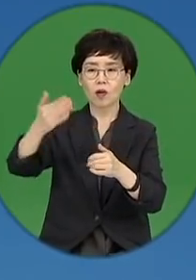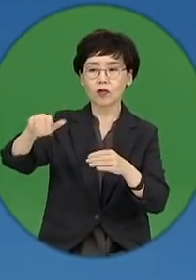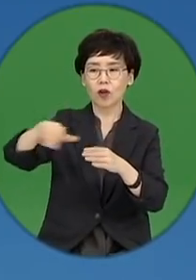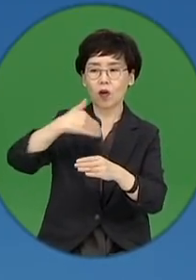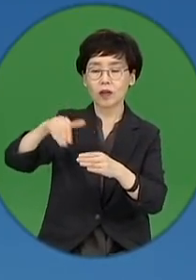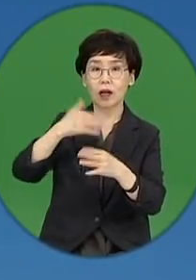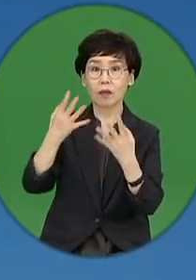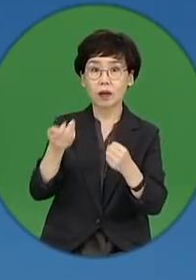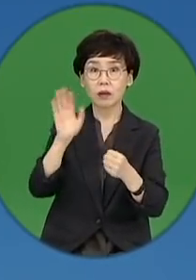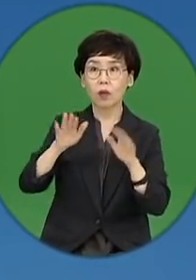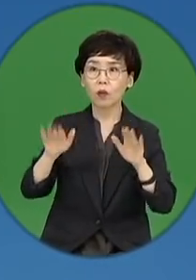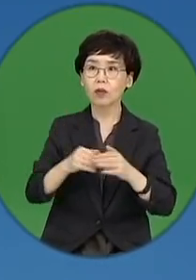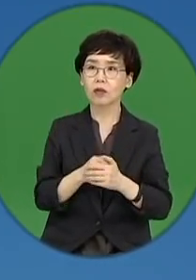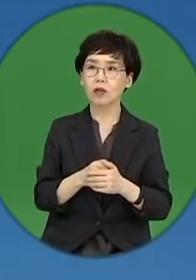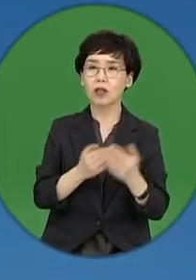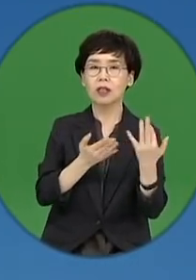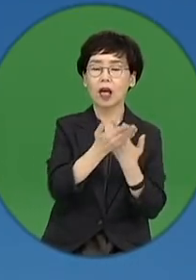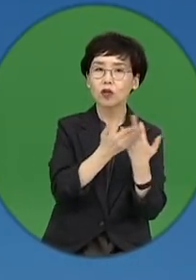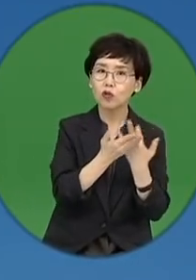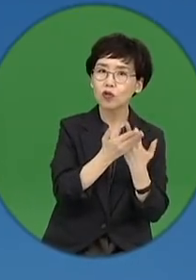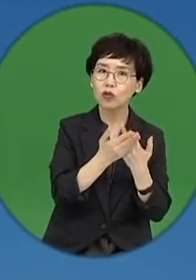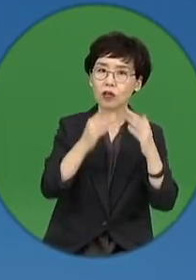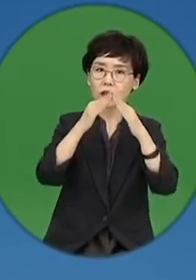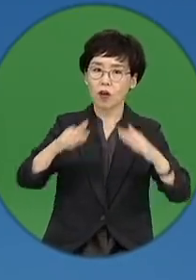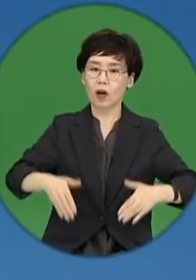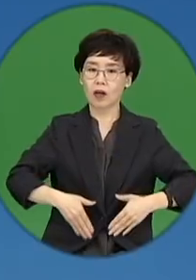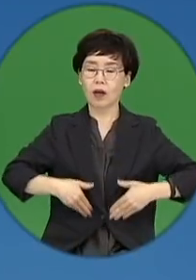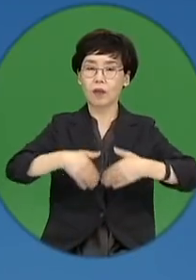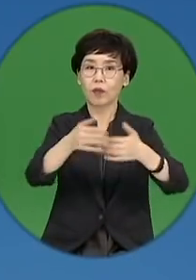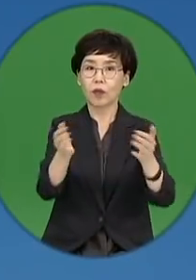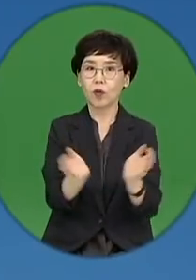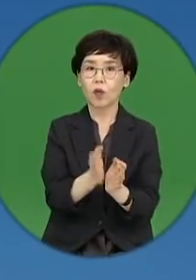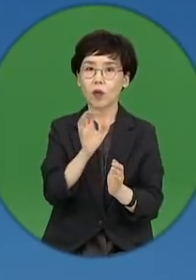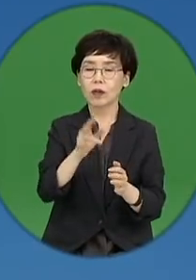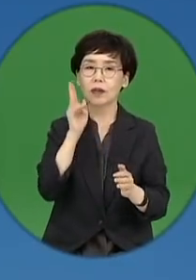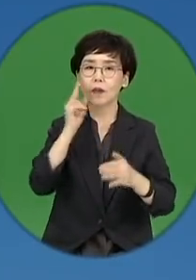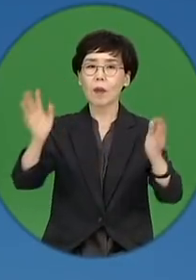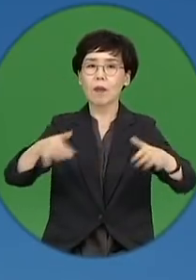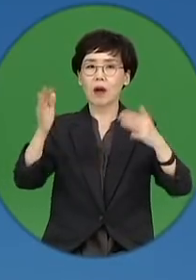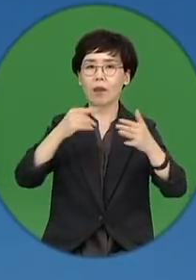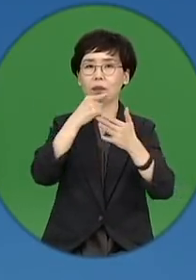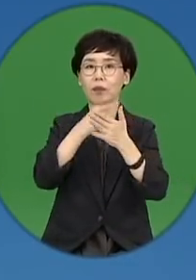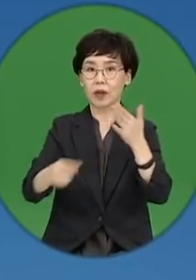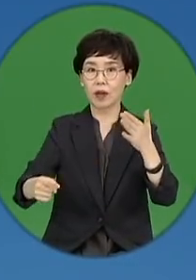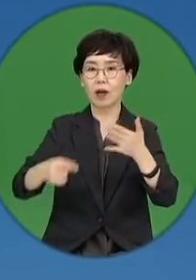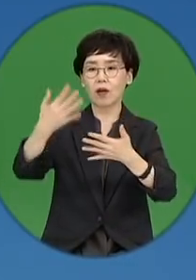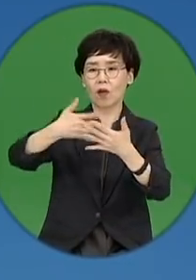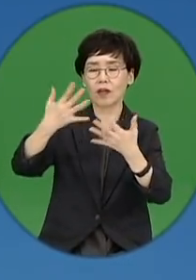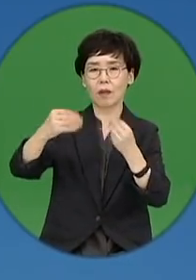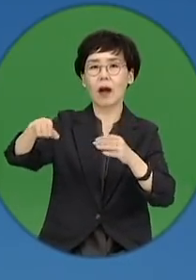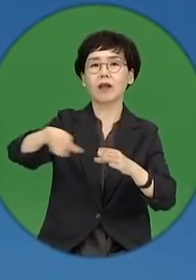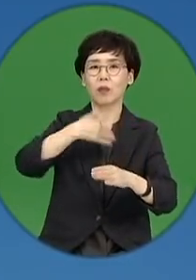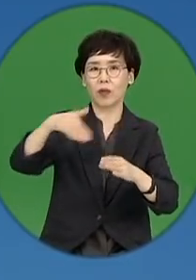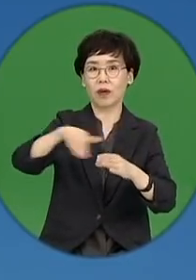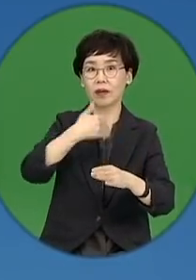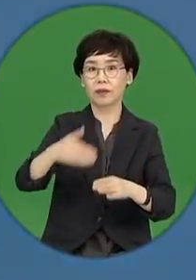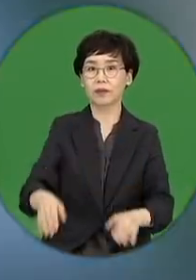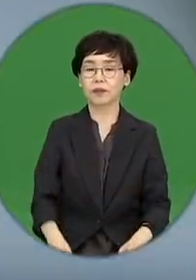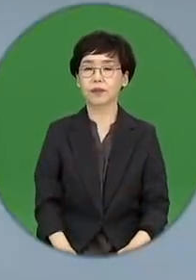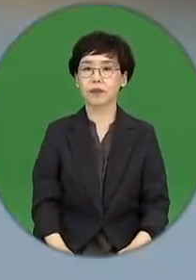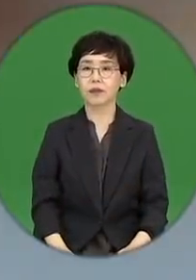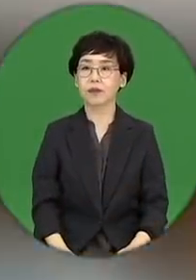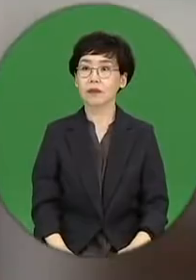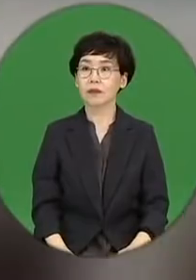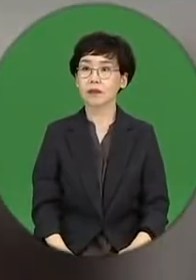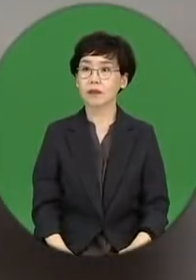반면에 오늘은 제주 그리고 전남 지역에서의 어떤 강풍 피해 영상이 많이 들어왔습니다. 그래서 제보